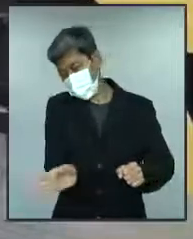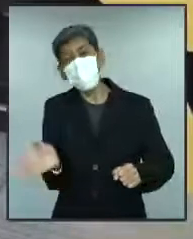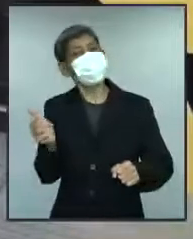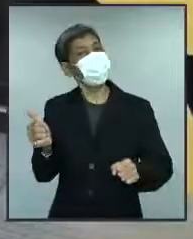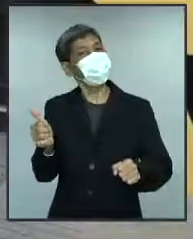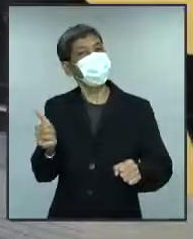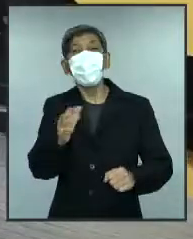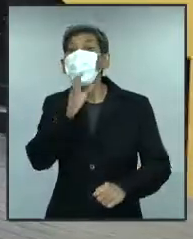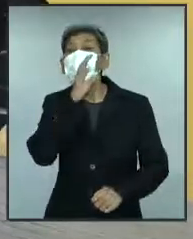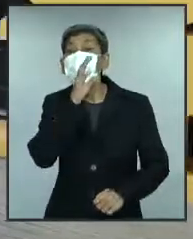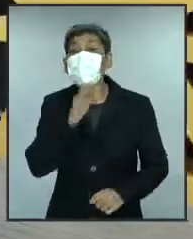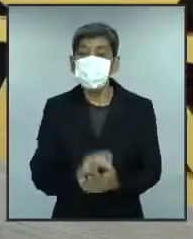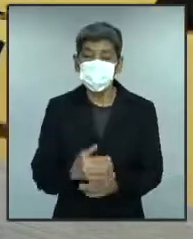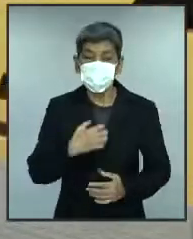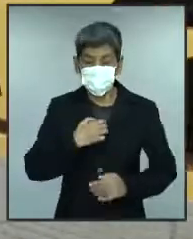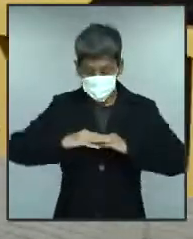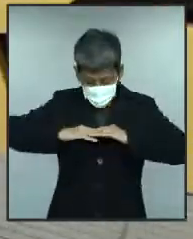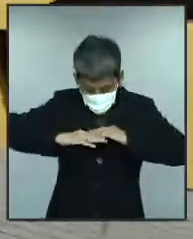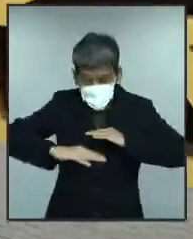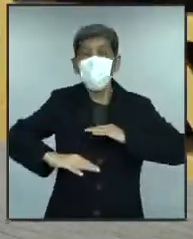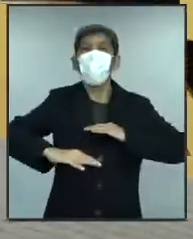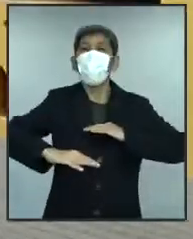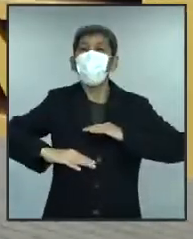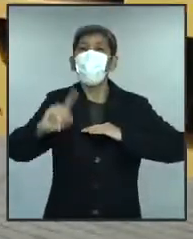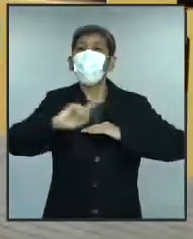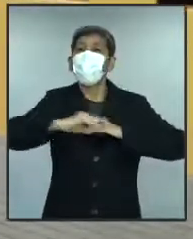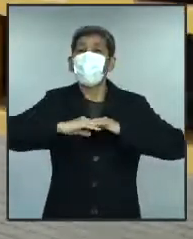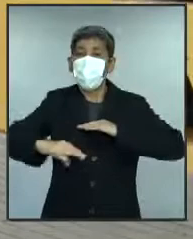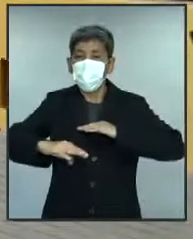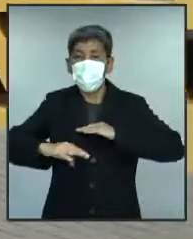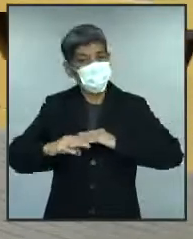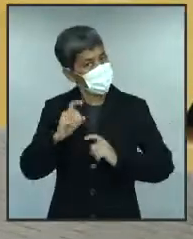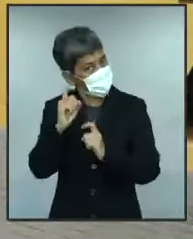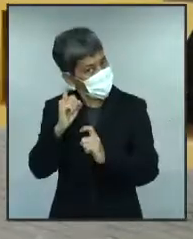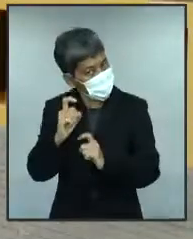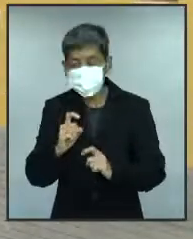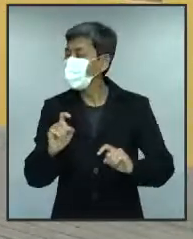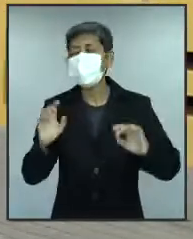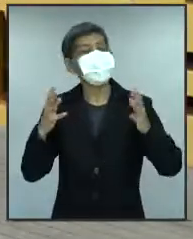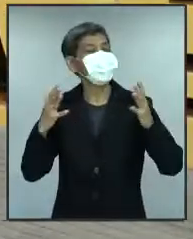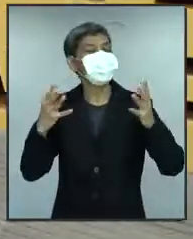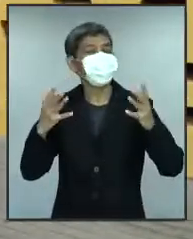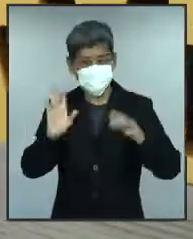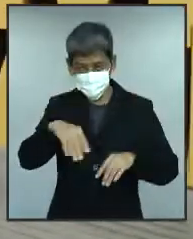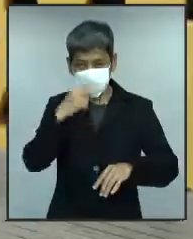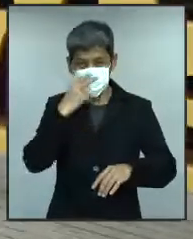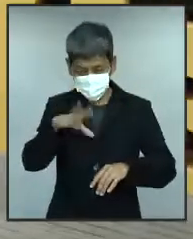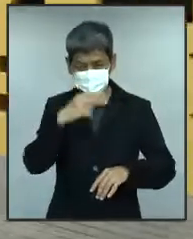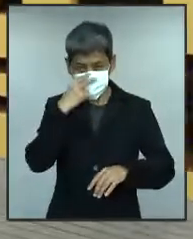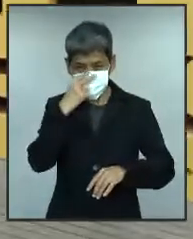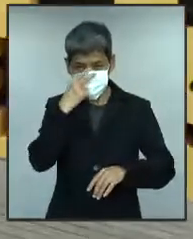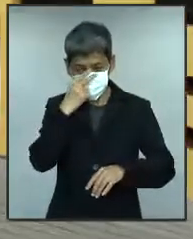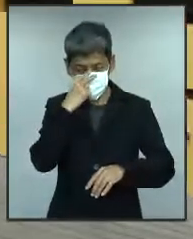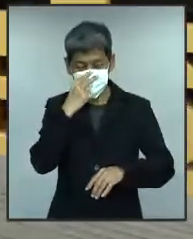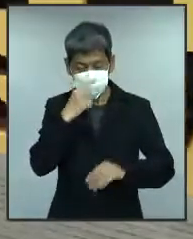ยในการเคลื่อนที่อย่างสมมติว่าเราจะลงทางลาด ครับตรงนี้เองเน ี่ ย มันอันตรายไหมแ ทนไม่ฮะเดี๋ยวเราไป